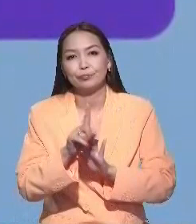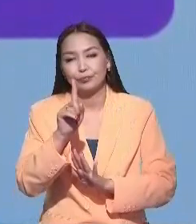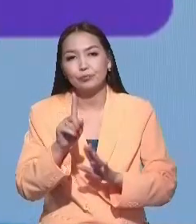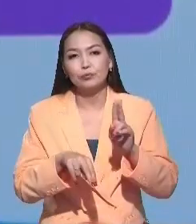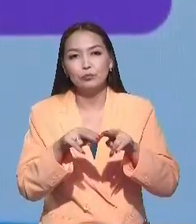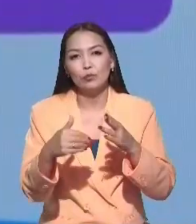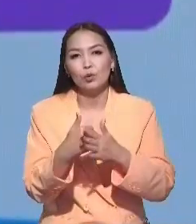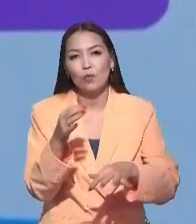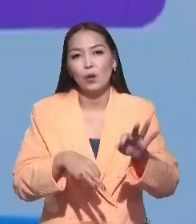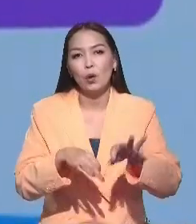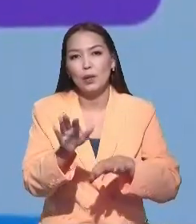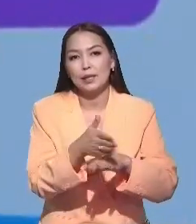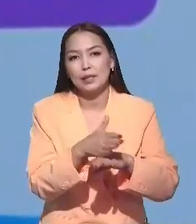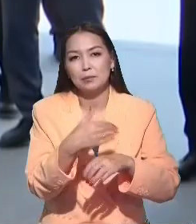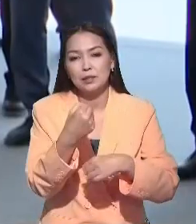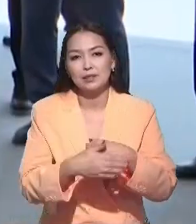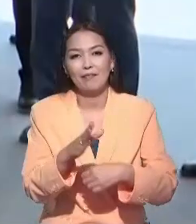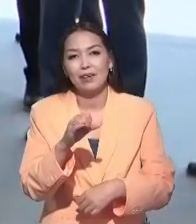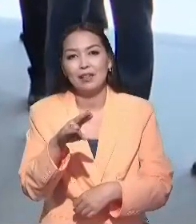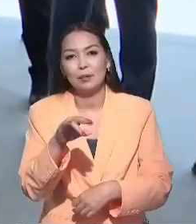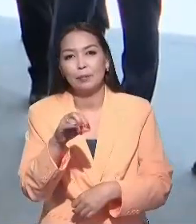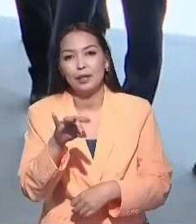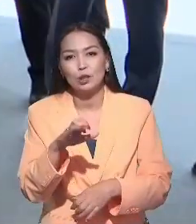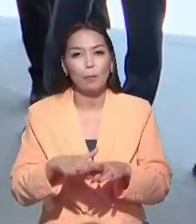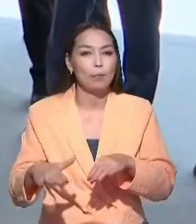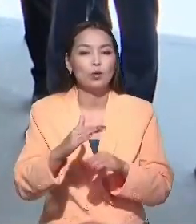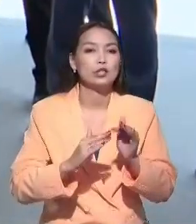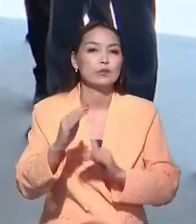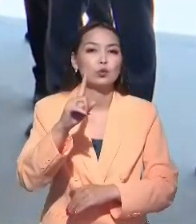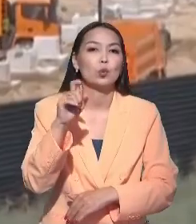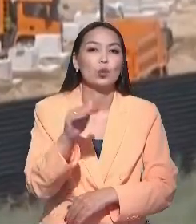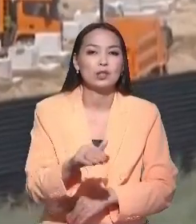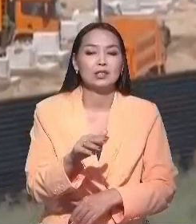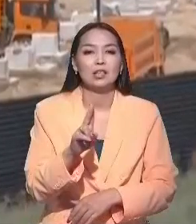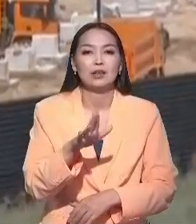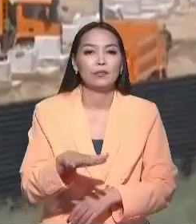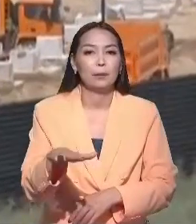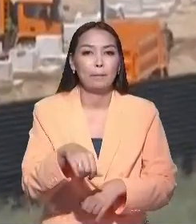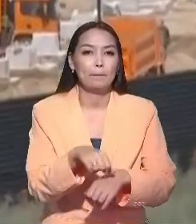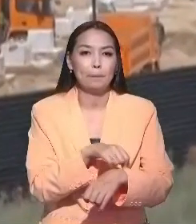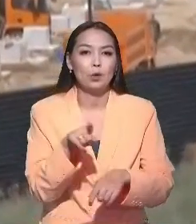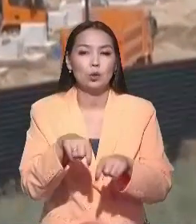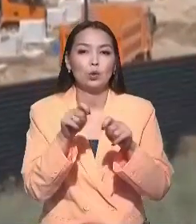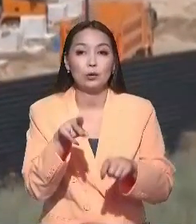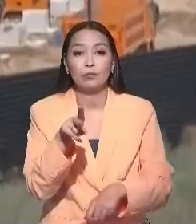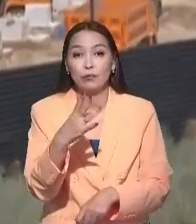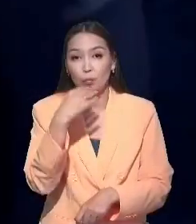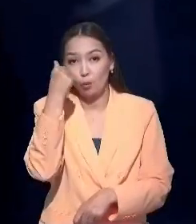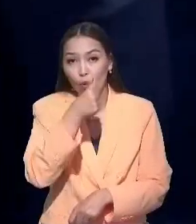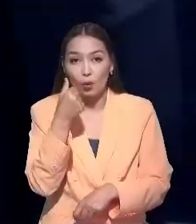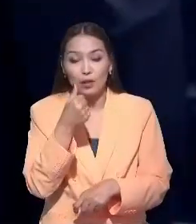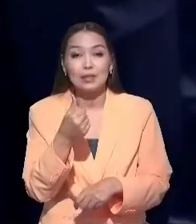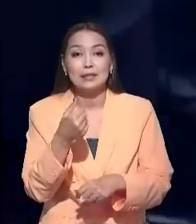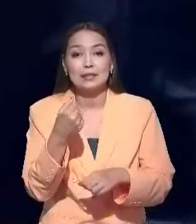нового логистического распределительного центра Wildberries площадью свыше 100 тысяч квадратных метров. Он откроется в 2025